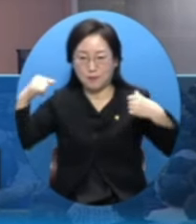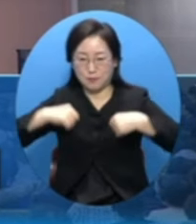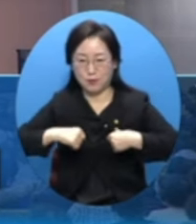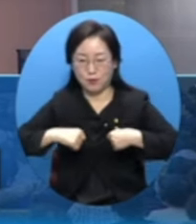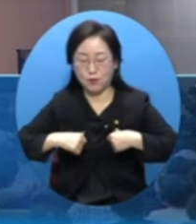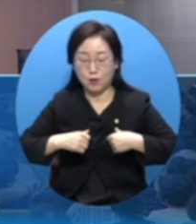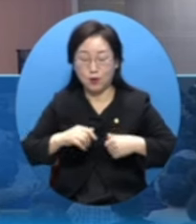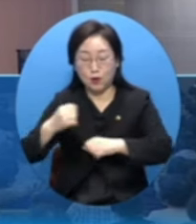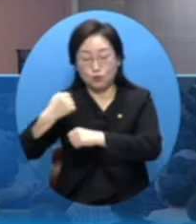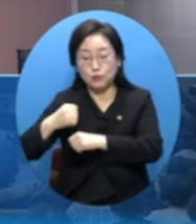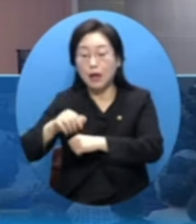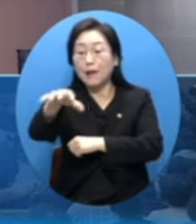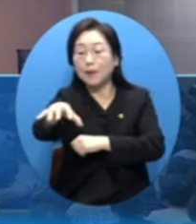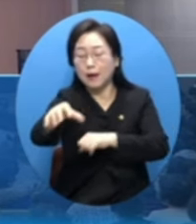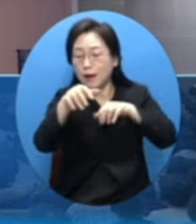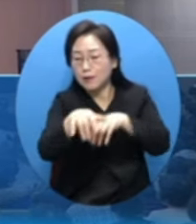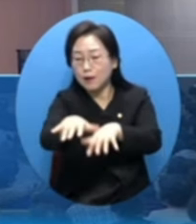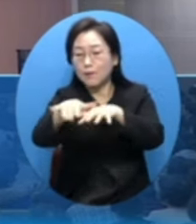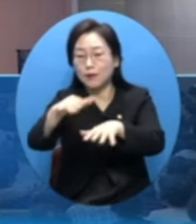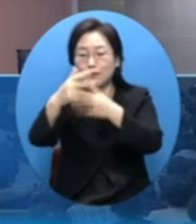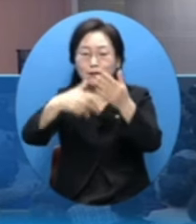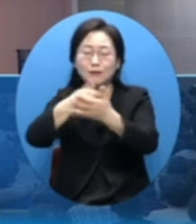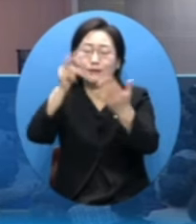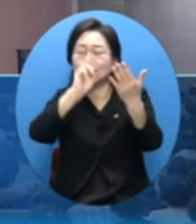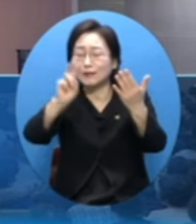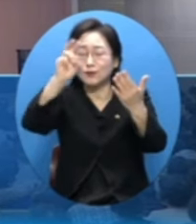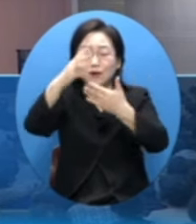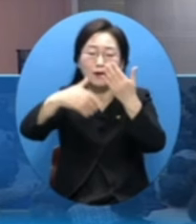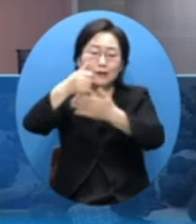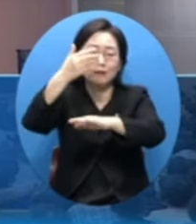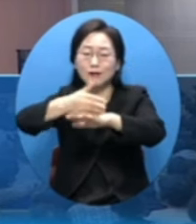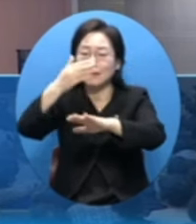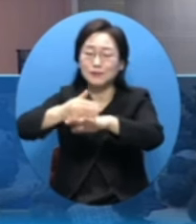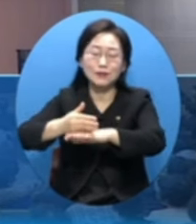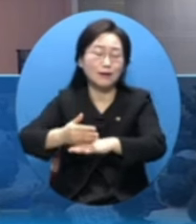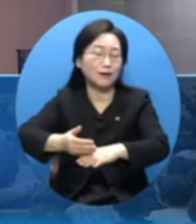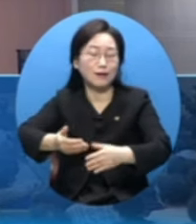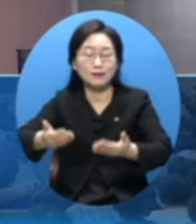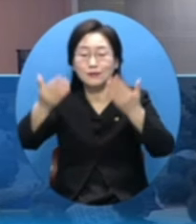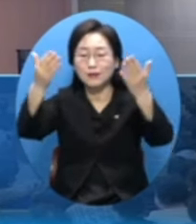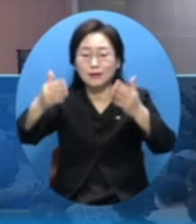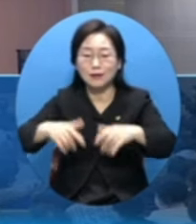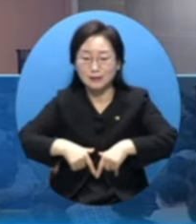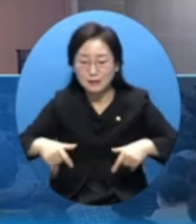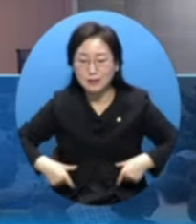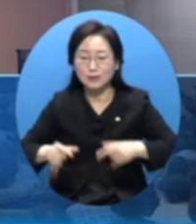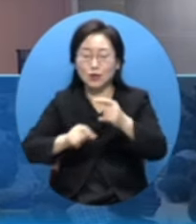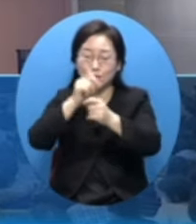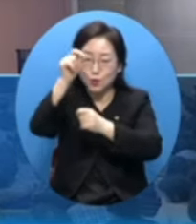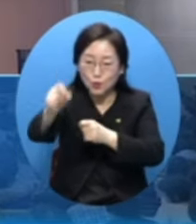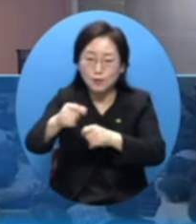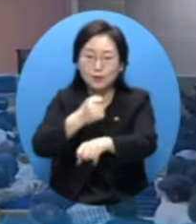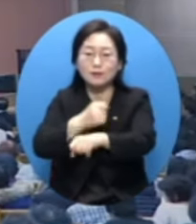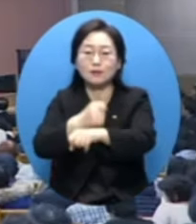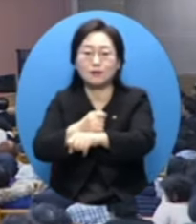군대 앞에서 행진하며 야훼를 찬송하여 이르기를 야훼께 감사하세 그의 인자하심이 영원하도다 하게